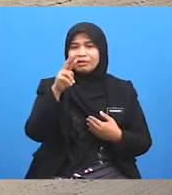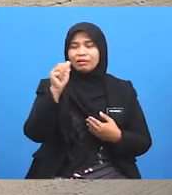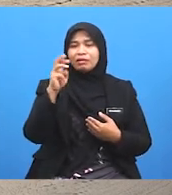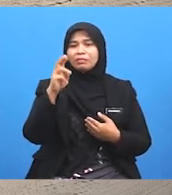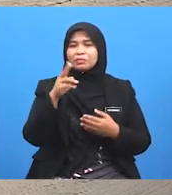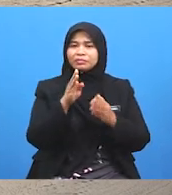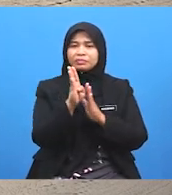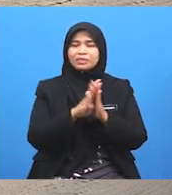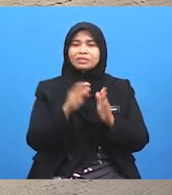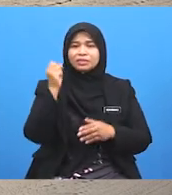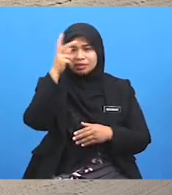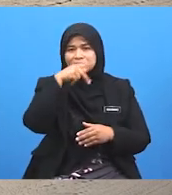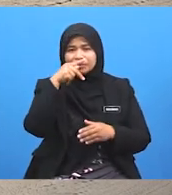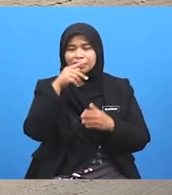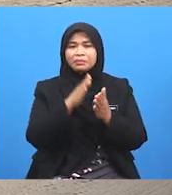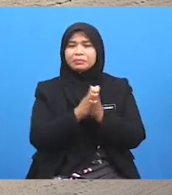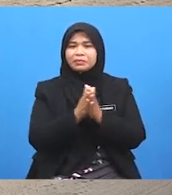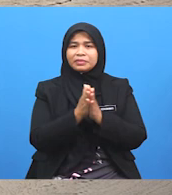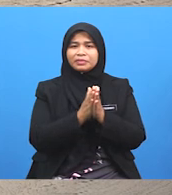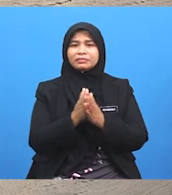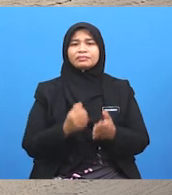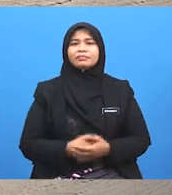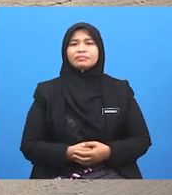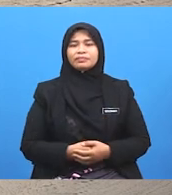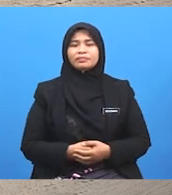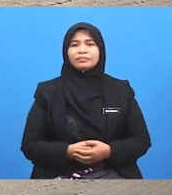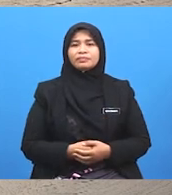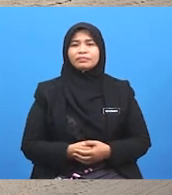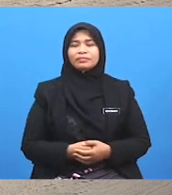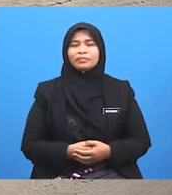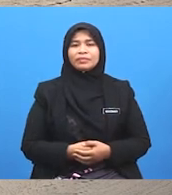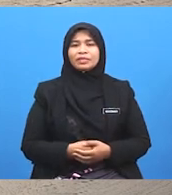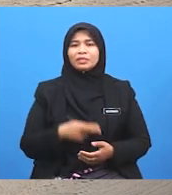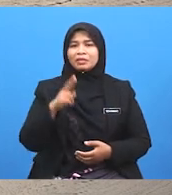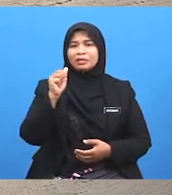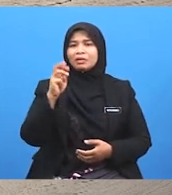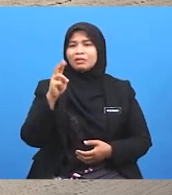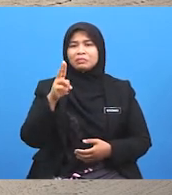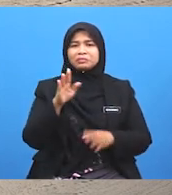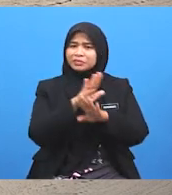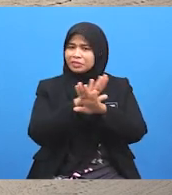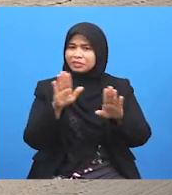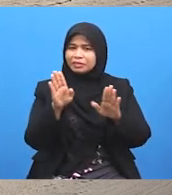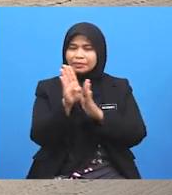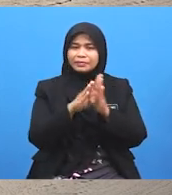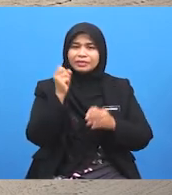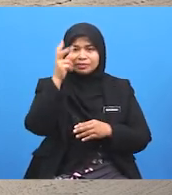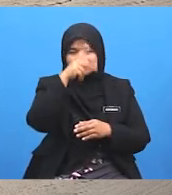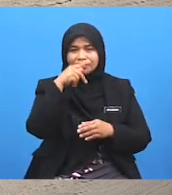rajin? Ya, betul jawapan murid sekalian. Ramu tidak bersikap